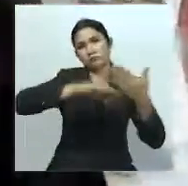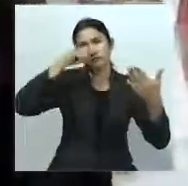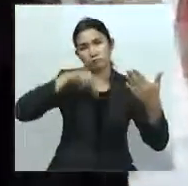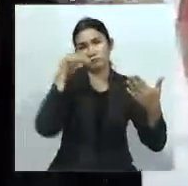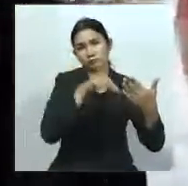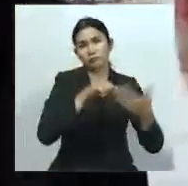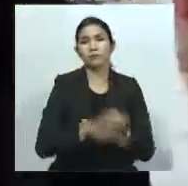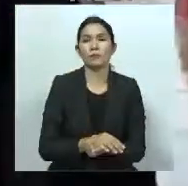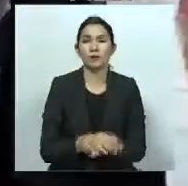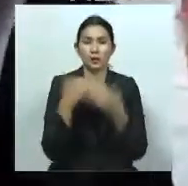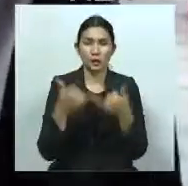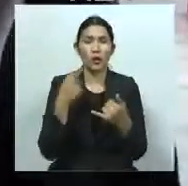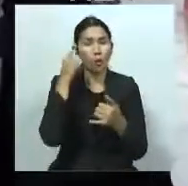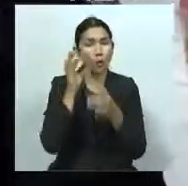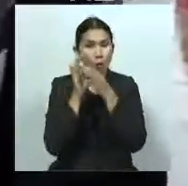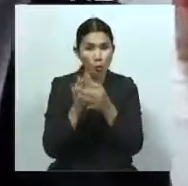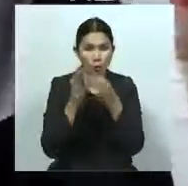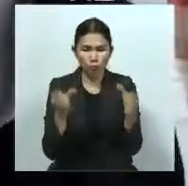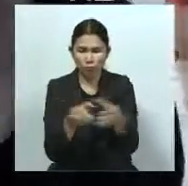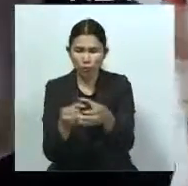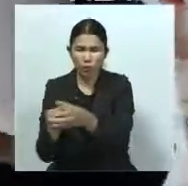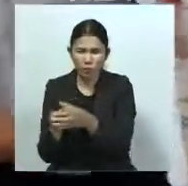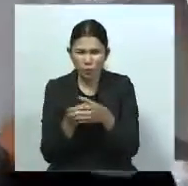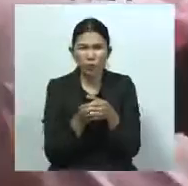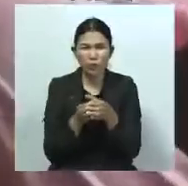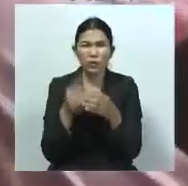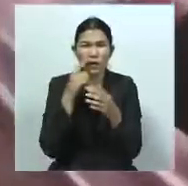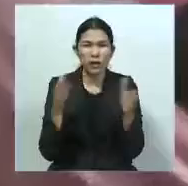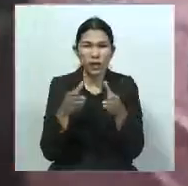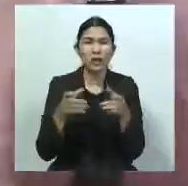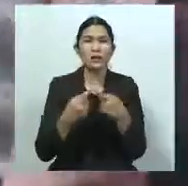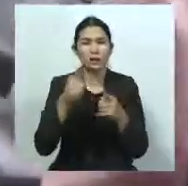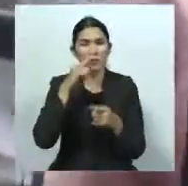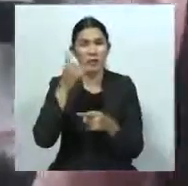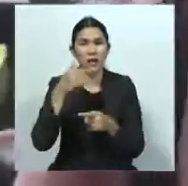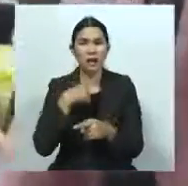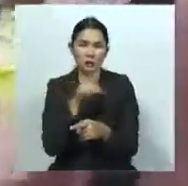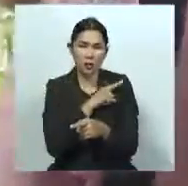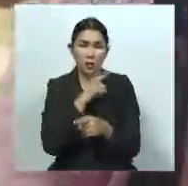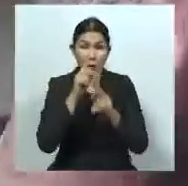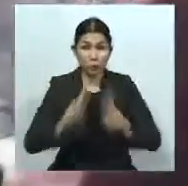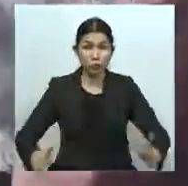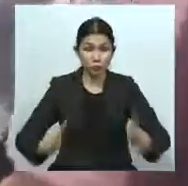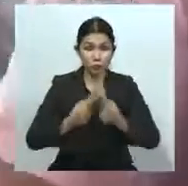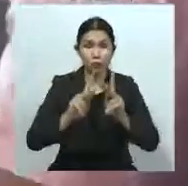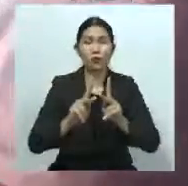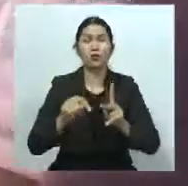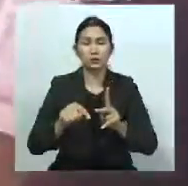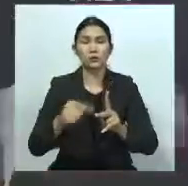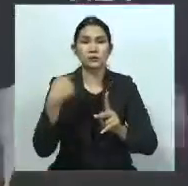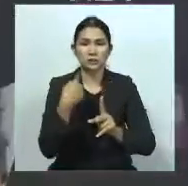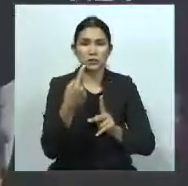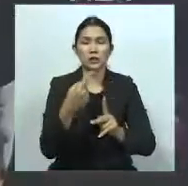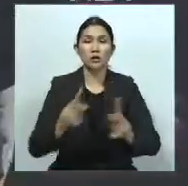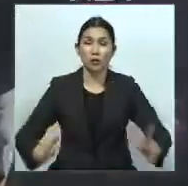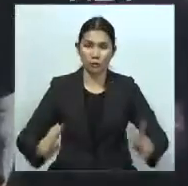นายอมรับว่าเป็นห่วงพรรคการเมืองขนาดเล็กคงมีโอกาสได้ดูแลกระทรวงเพียงแค่1 กระทรวงจึงต้องการกระทรวงที่